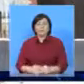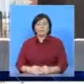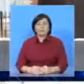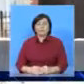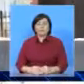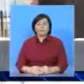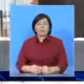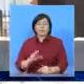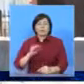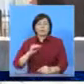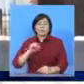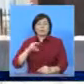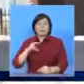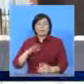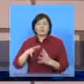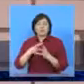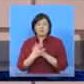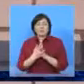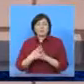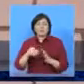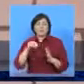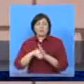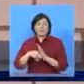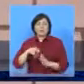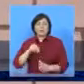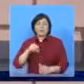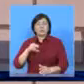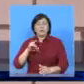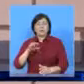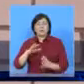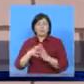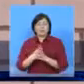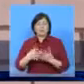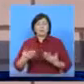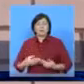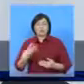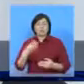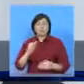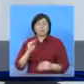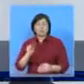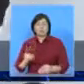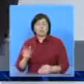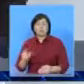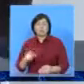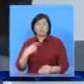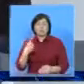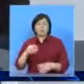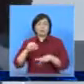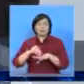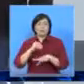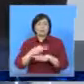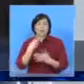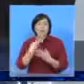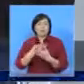В Жильтауском сельском округе, куда входит село Петропавловка, проживает порядка 4000 человек. Первым делом глава региона